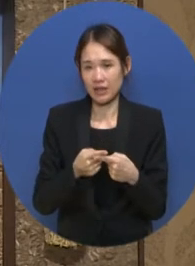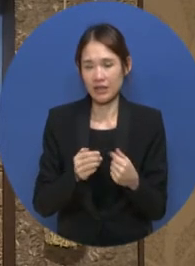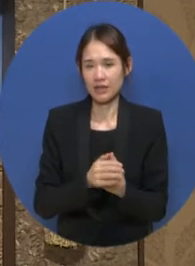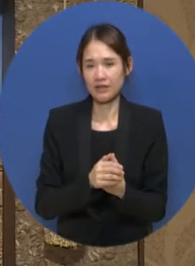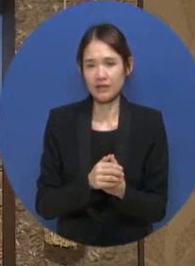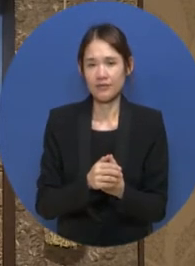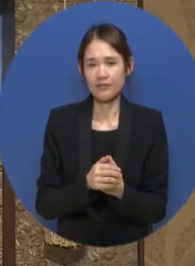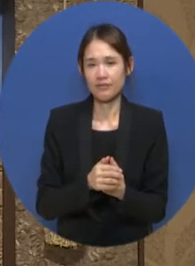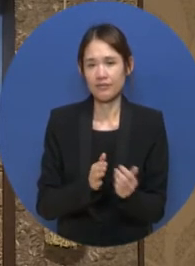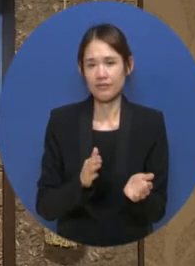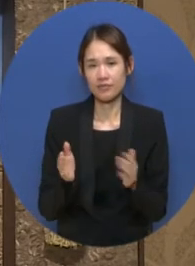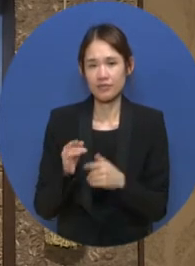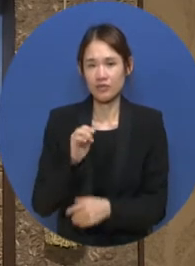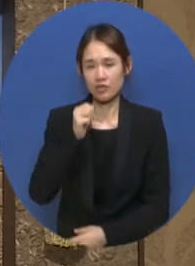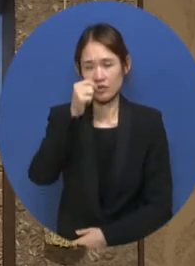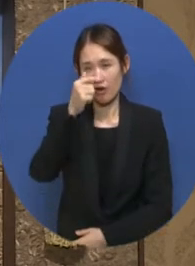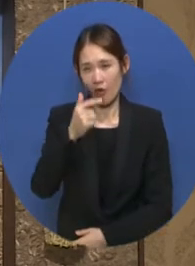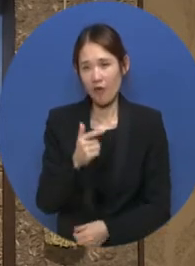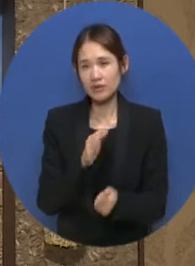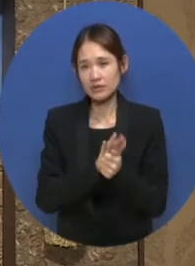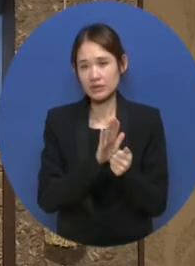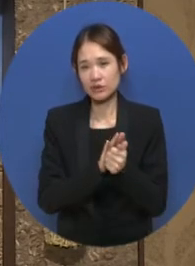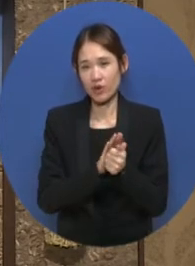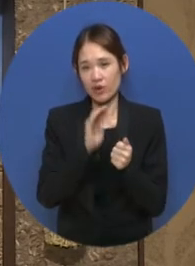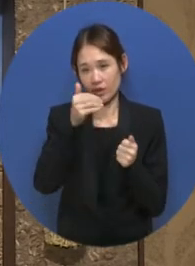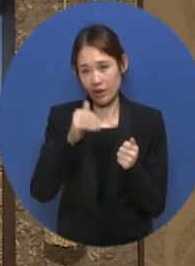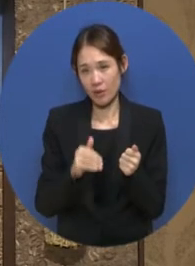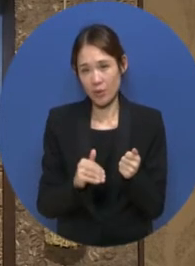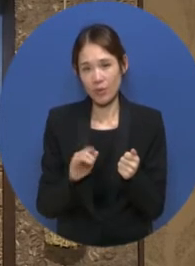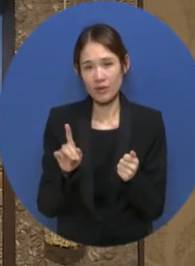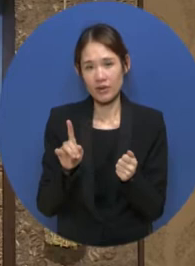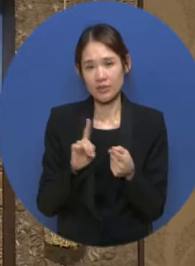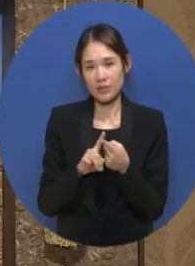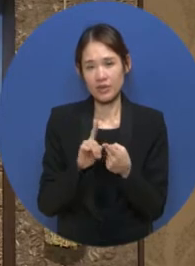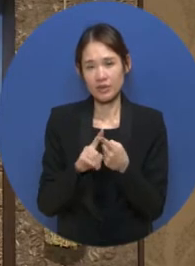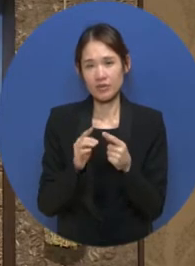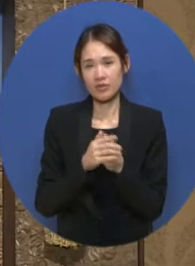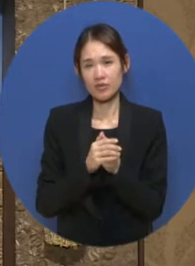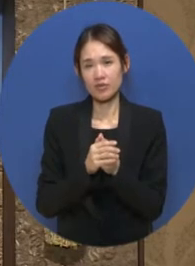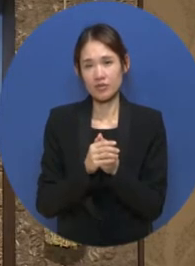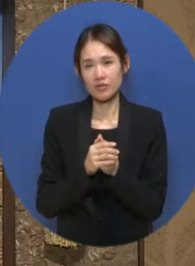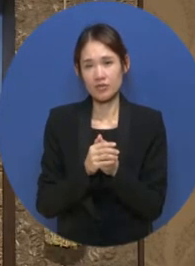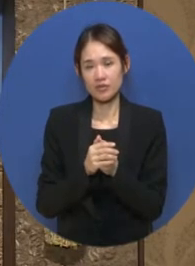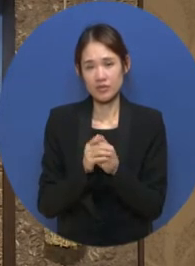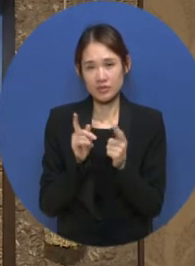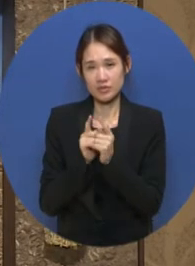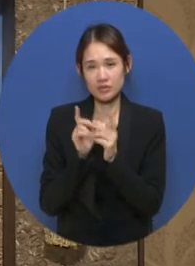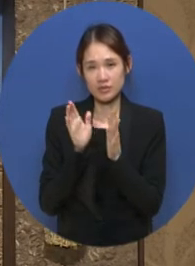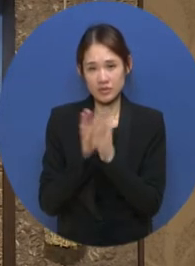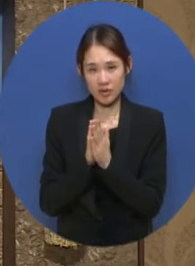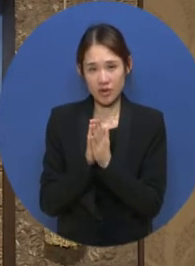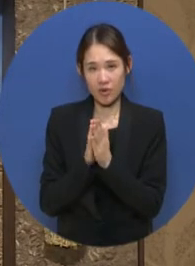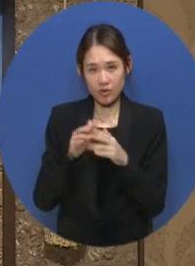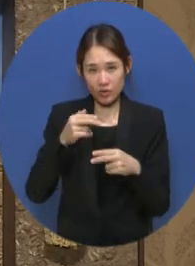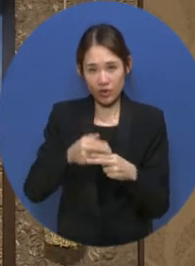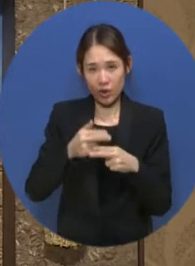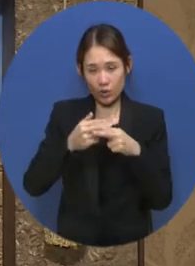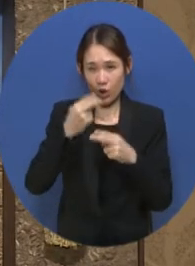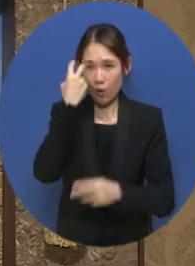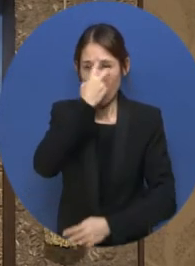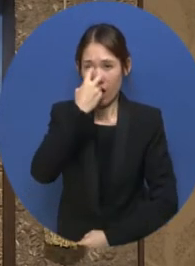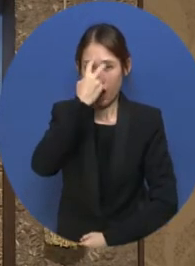있구요 그리고 이제 여러가지 지원하는 내용들이 있는데요 그런 것들을 이제 오프라인으로 사실 저장을 하기